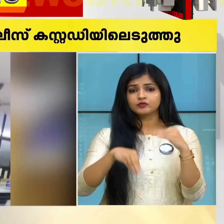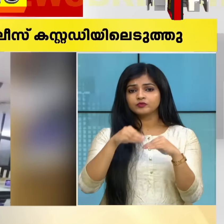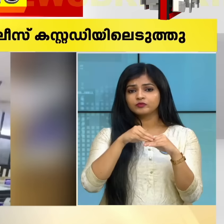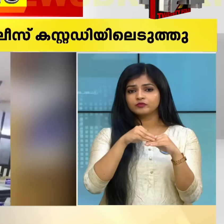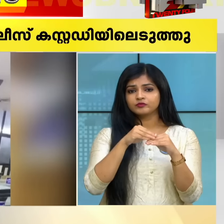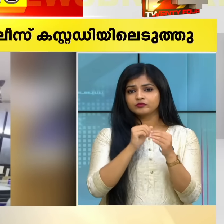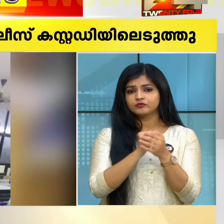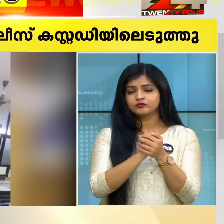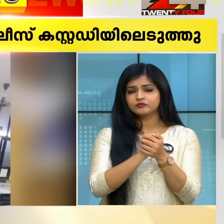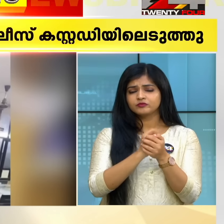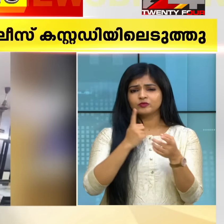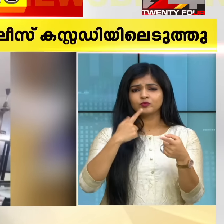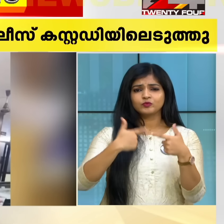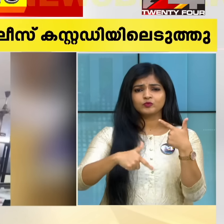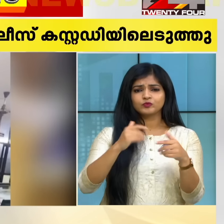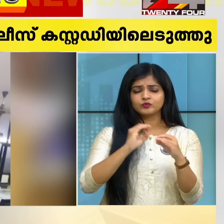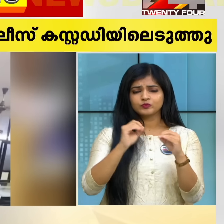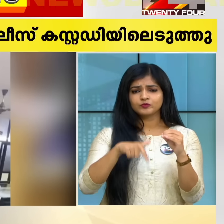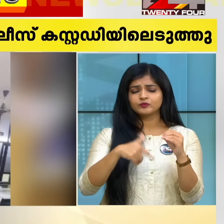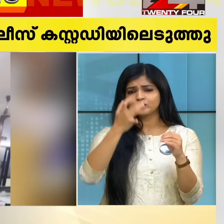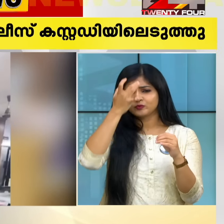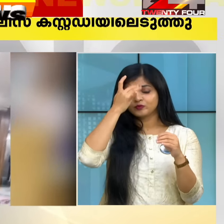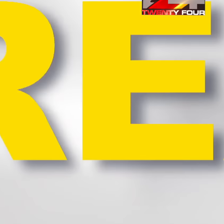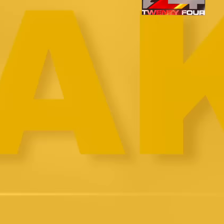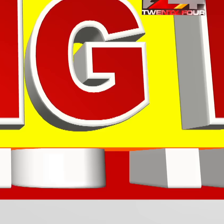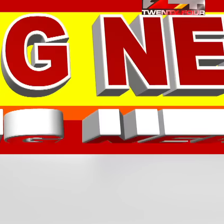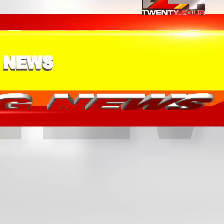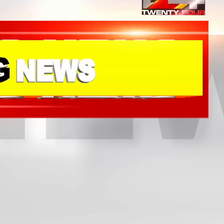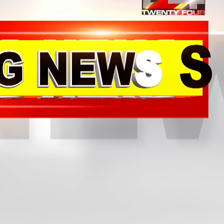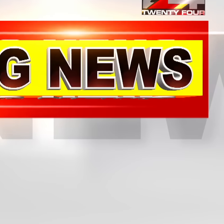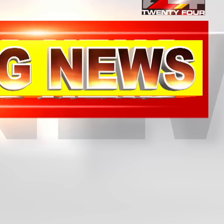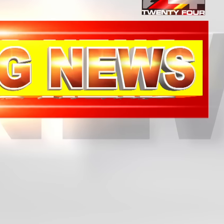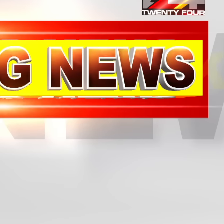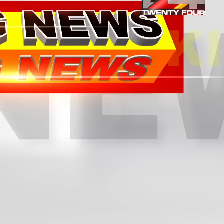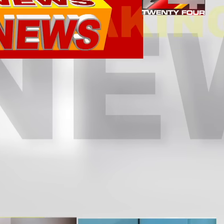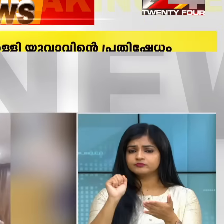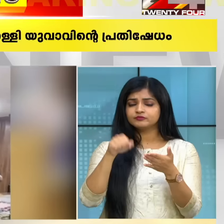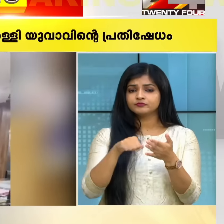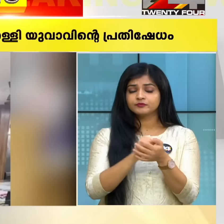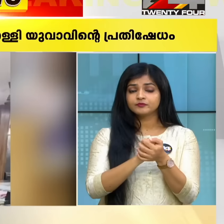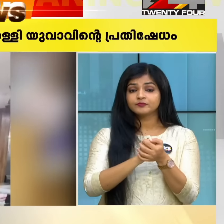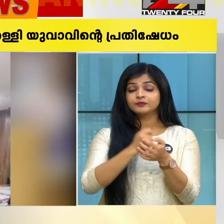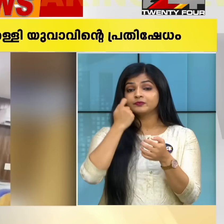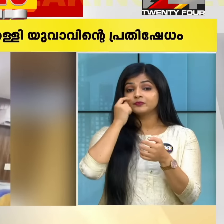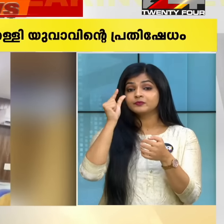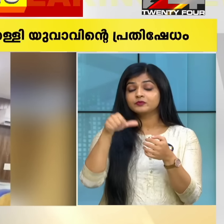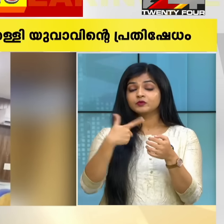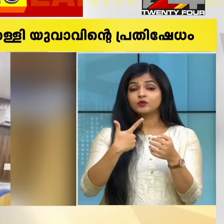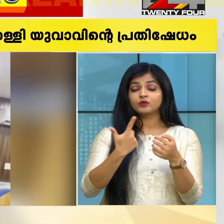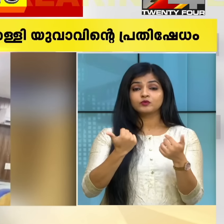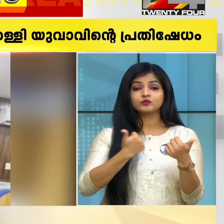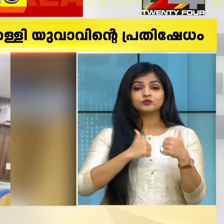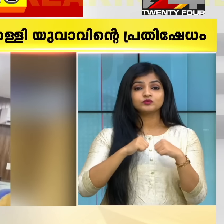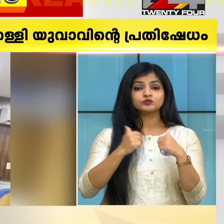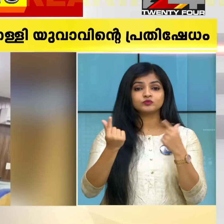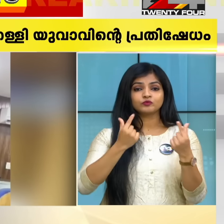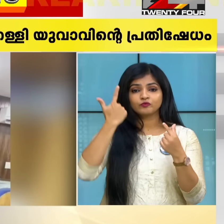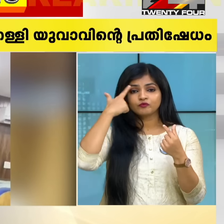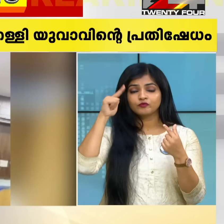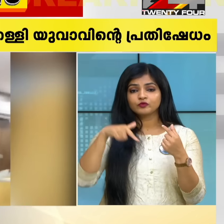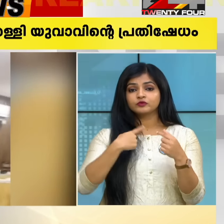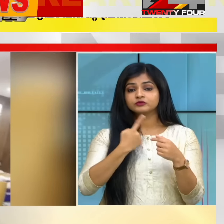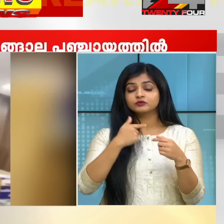ഇതില്ല വഴക്കില്ലാതെയും പ്രശ്നങ്ങളില്ലാതെയും കംപ്ലൈന്റ് ഇല്ലാത്ത രീതിയിലാണ് ഞങ്ങൾ കൈകാര്യം ചെയ്യുന്നത്. ഇത് അയാള് ഷോ കാണിക്കലും കൂടി ഉദ്ദേശിക്കുന്ന സ്വമേധ അയാള്